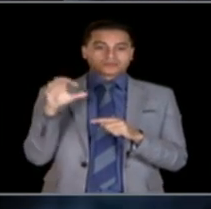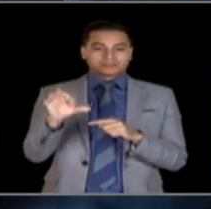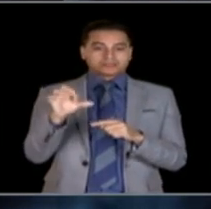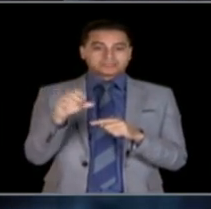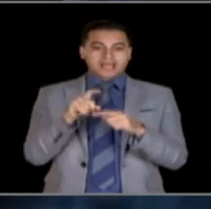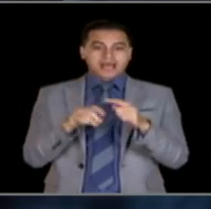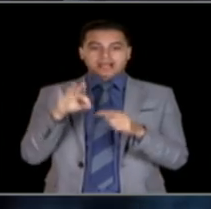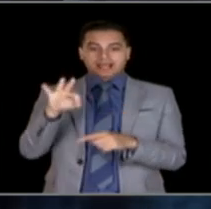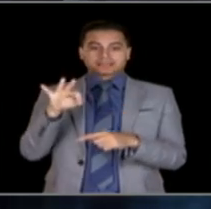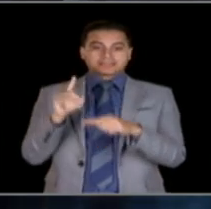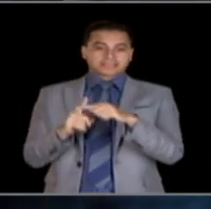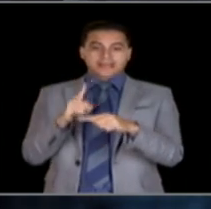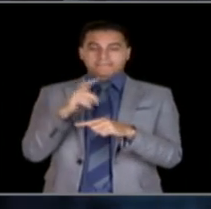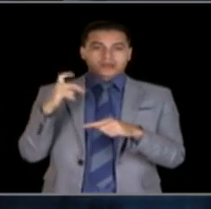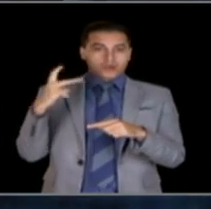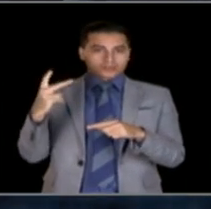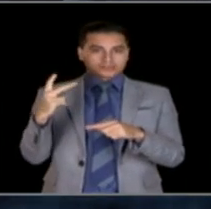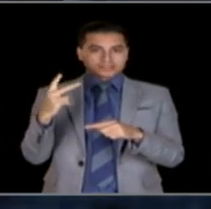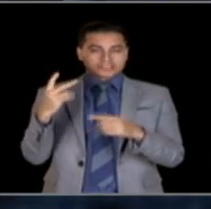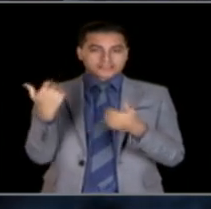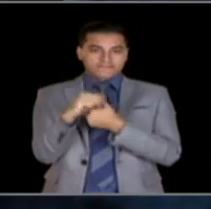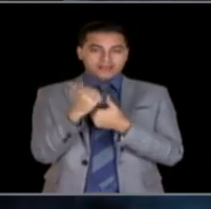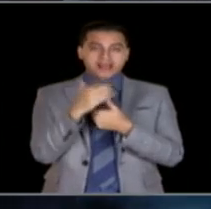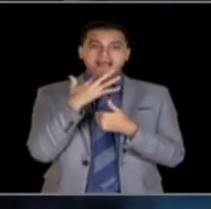فات 5 ثواني